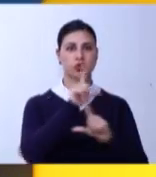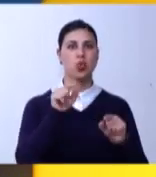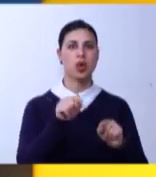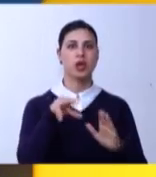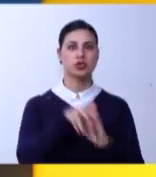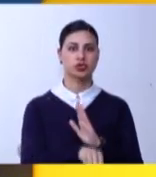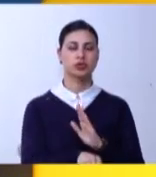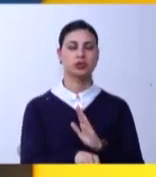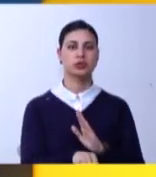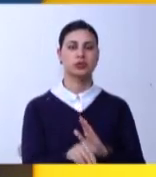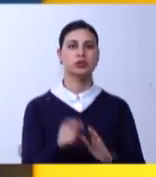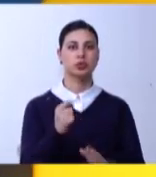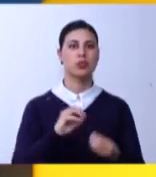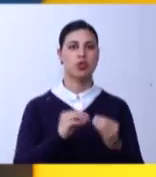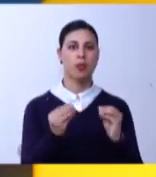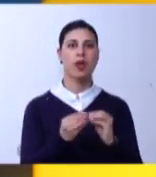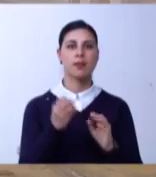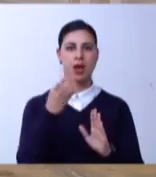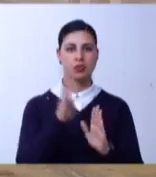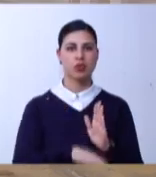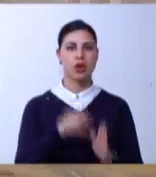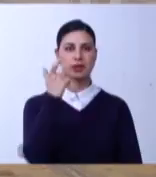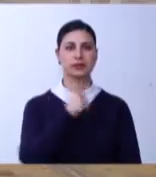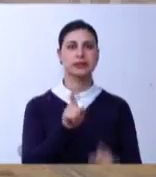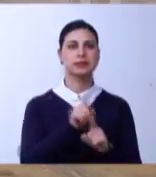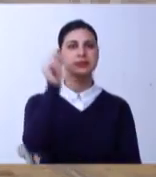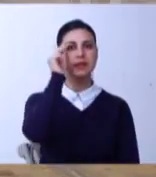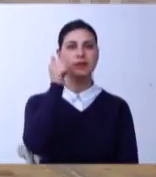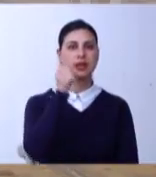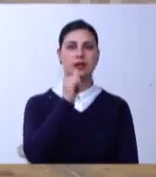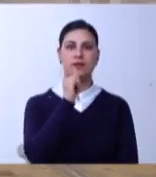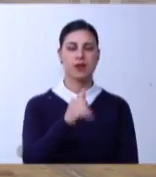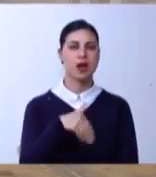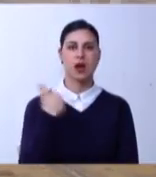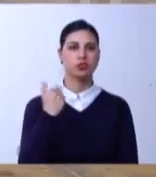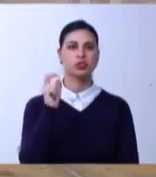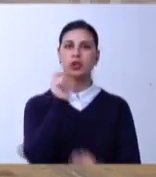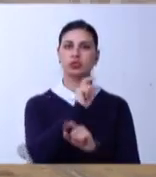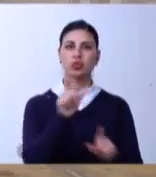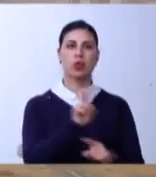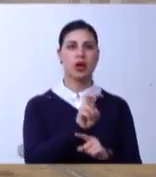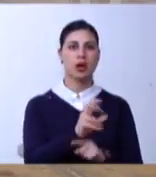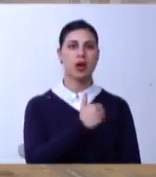პროცესში ჩართულობის ხარვეზის მიზეზი გახდეს, ან სწავლაზე უარის თქმის, ან სკოლაში